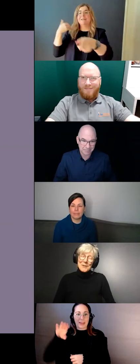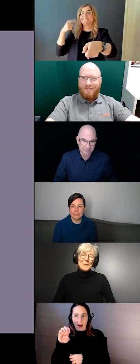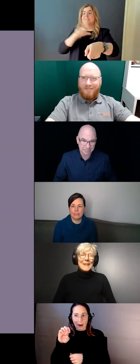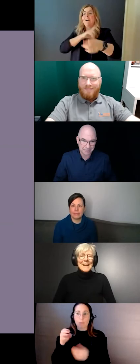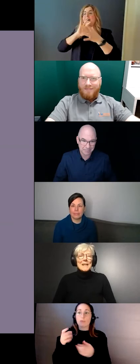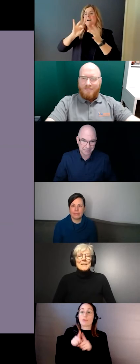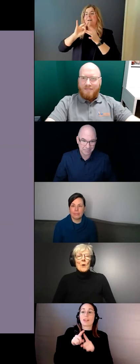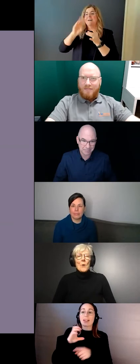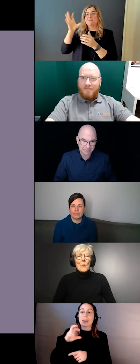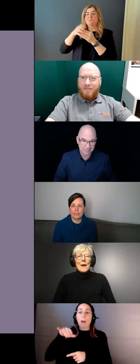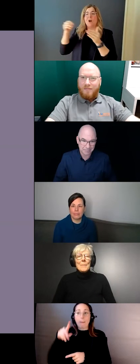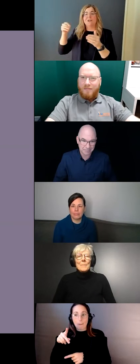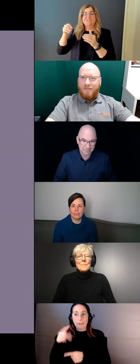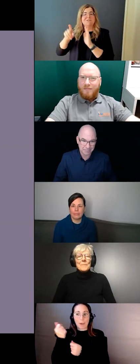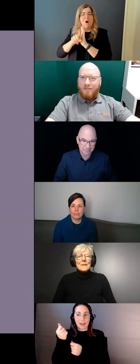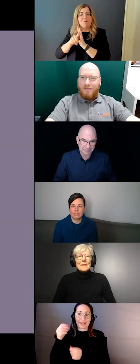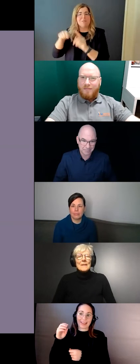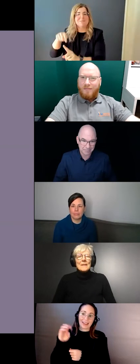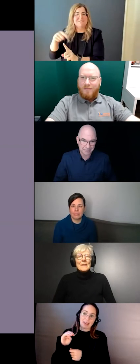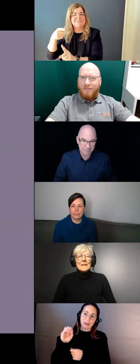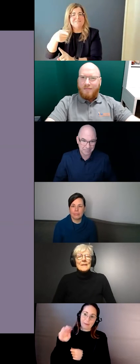aussi, ça existe.